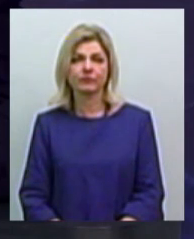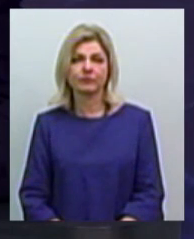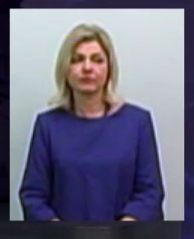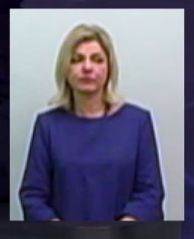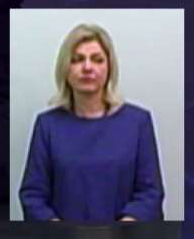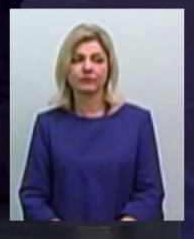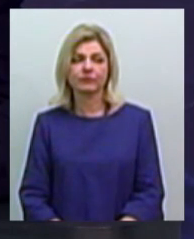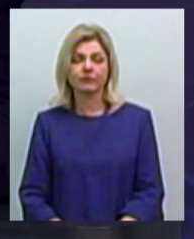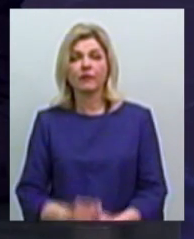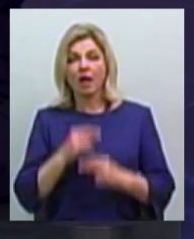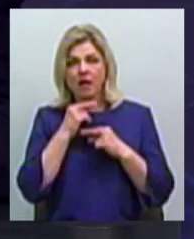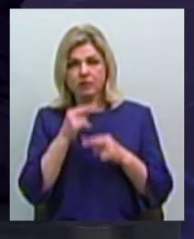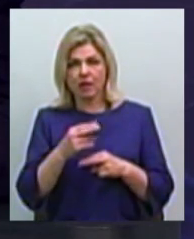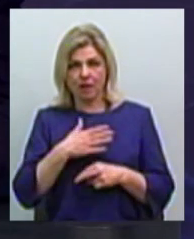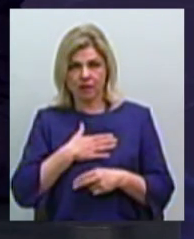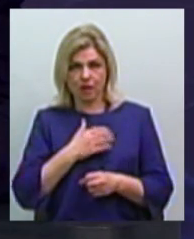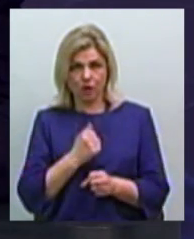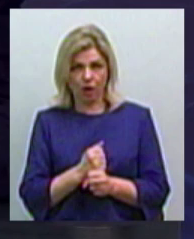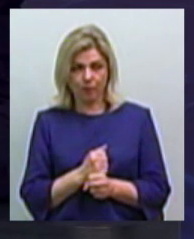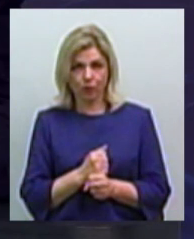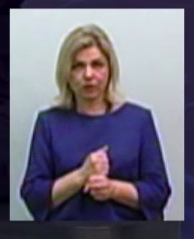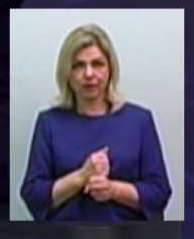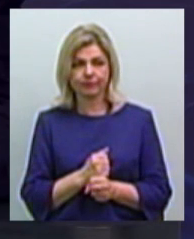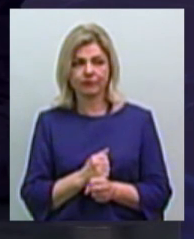Звичайно, акценти нашої роботи – це